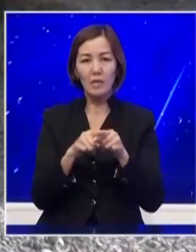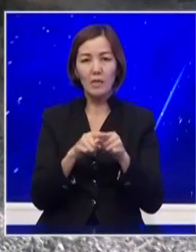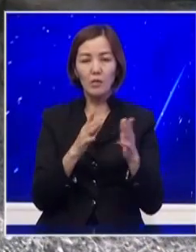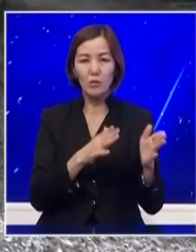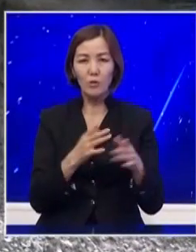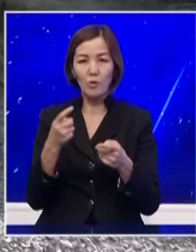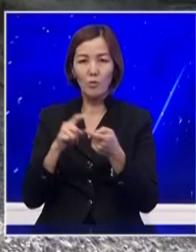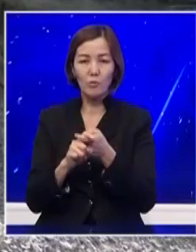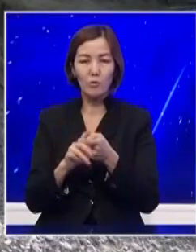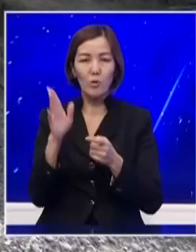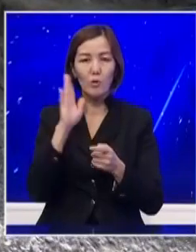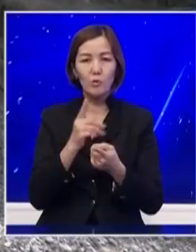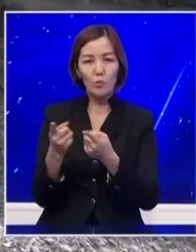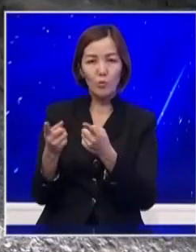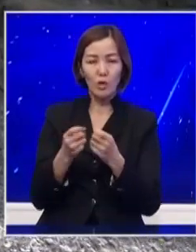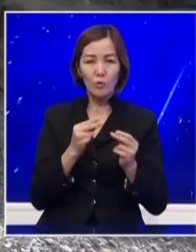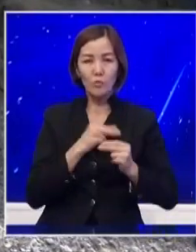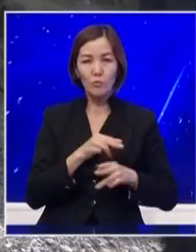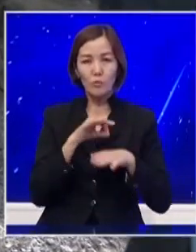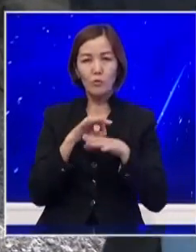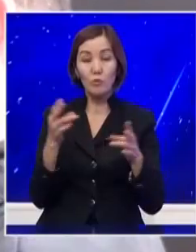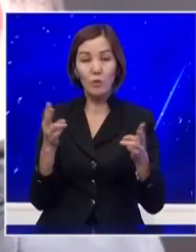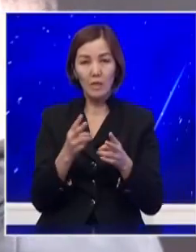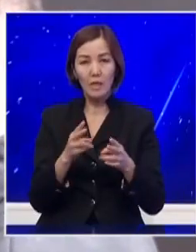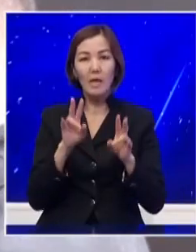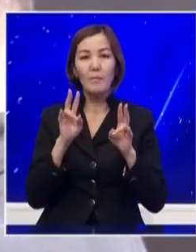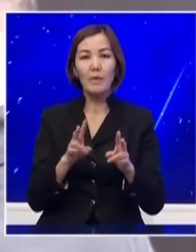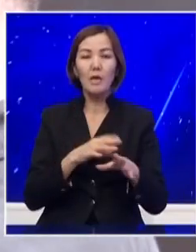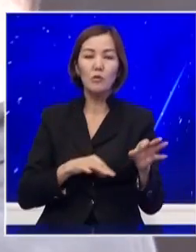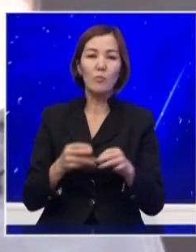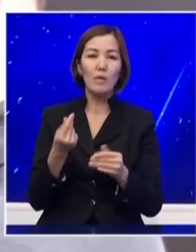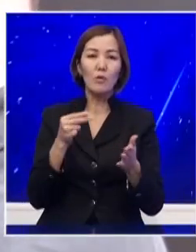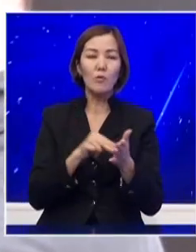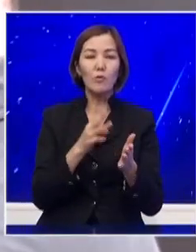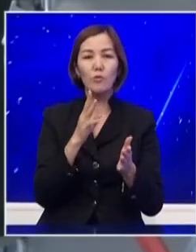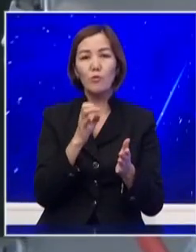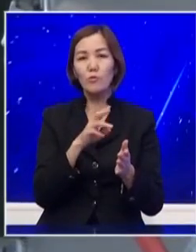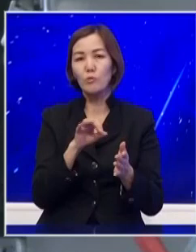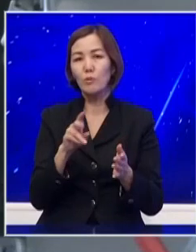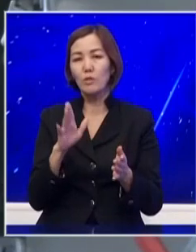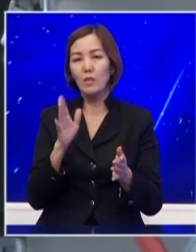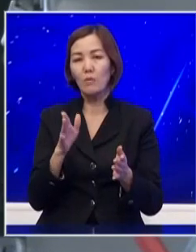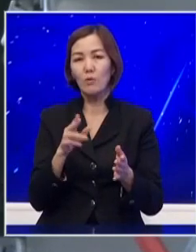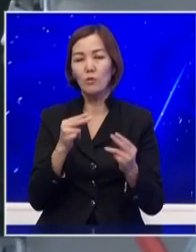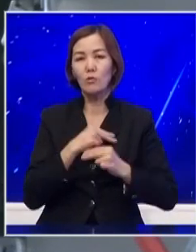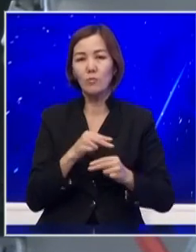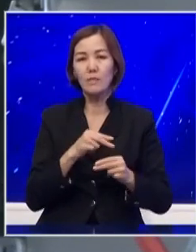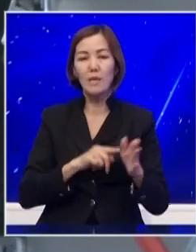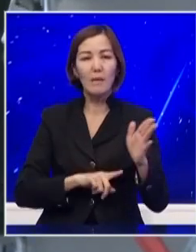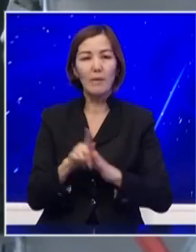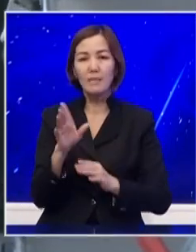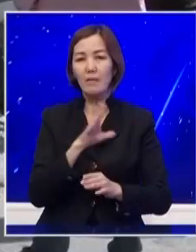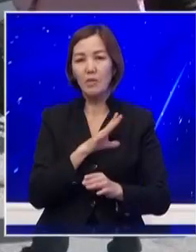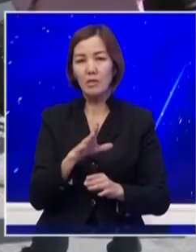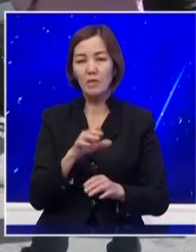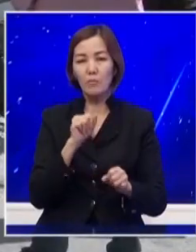желілерді қосу, су тарту жұмыстарын жүргізу керек болғантын, бірақ жобалық құны 400 миллион теңге болатын жұмыс басталмай